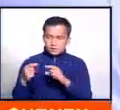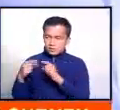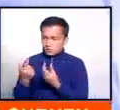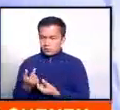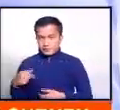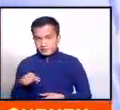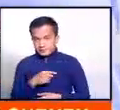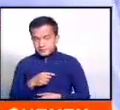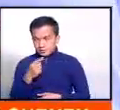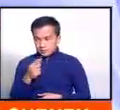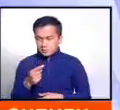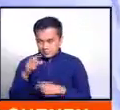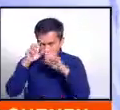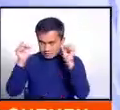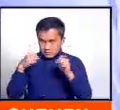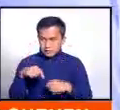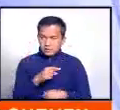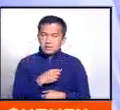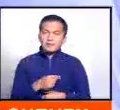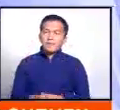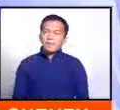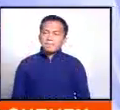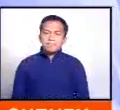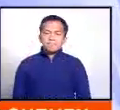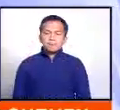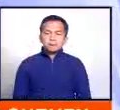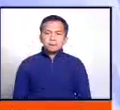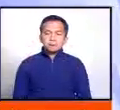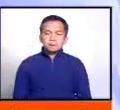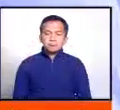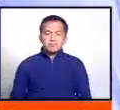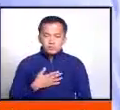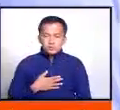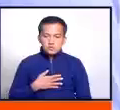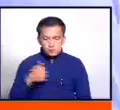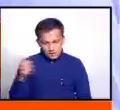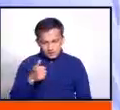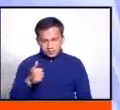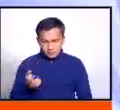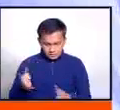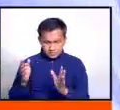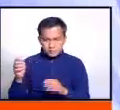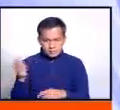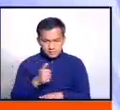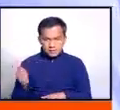sir, sabi sa amin ng presidente namin, kung gustong bumiyahe, bumiyahe. Pero